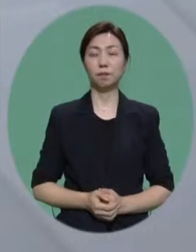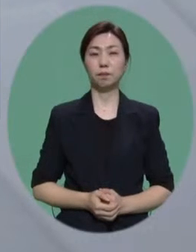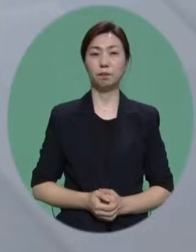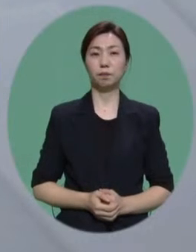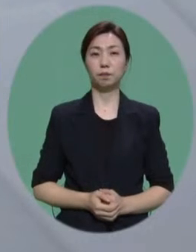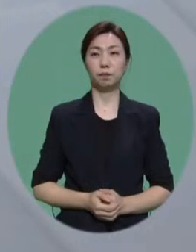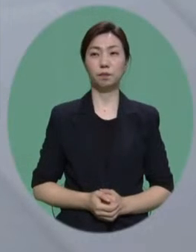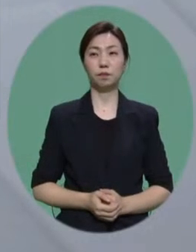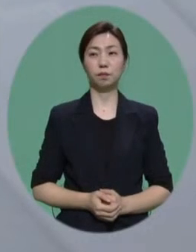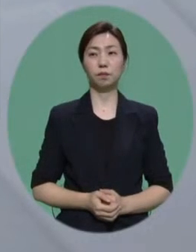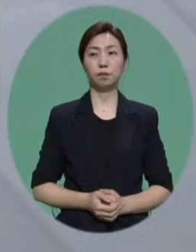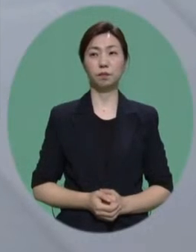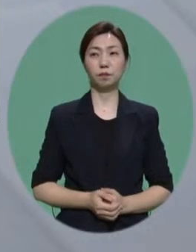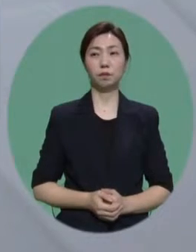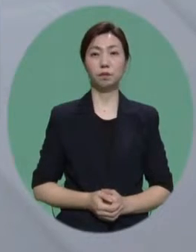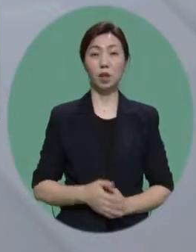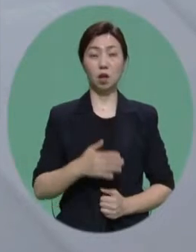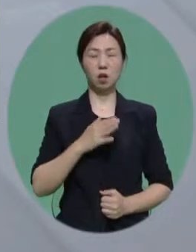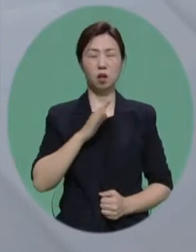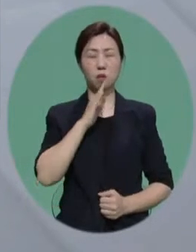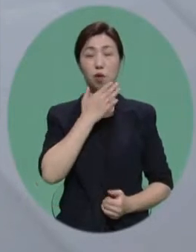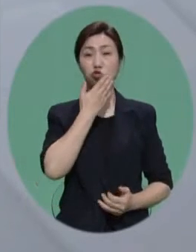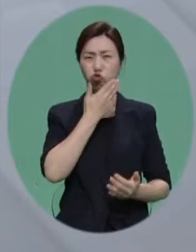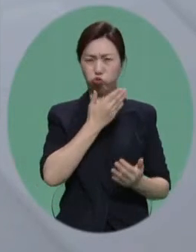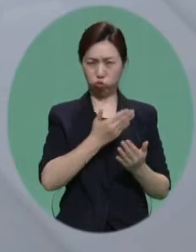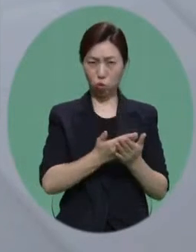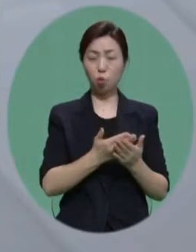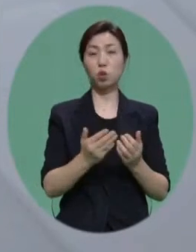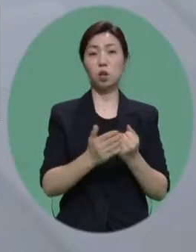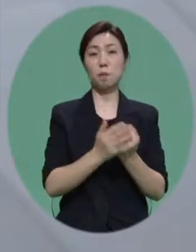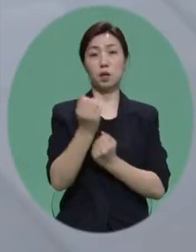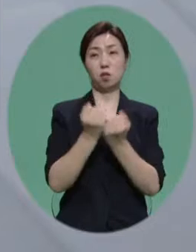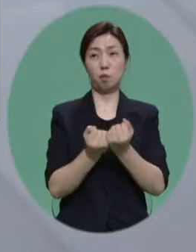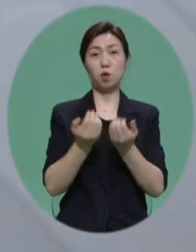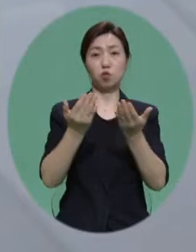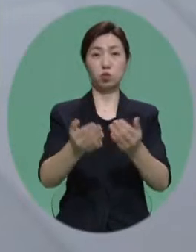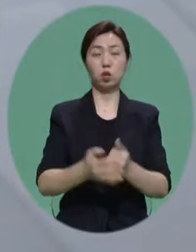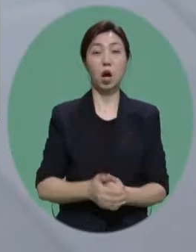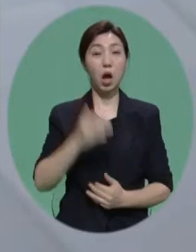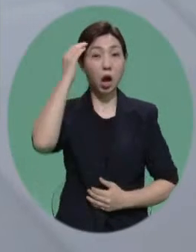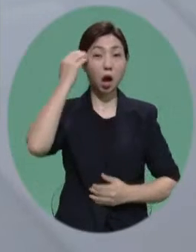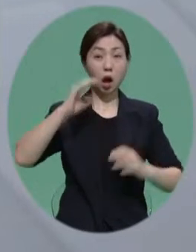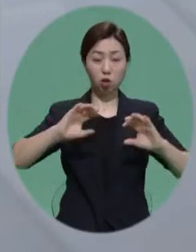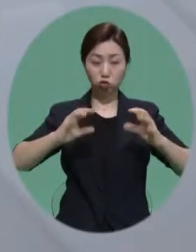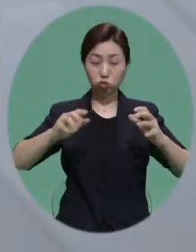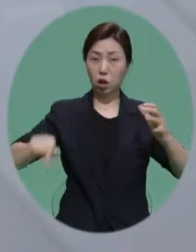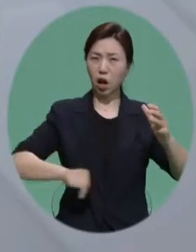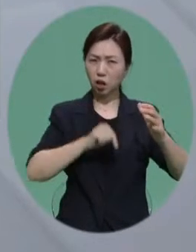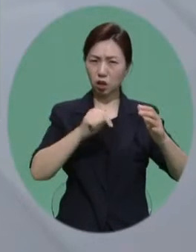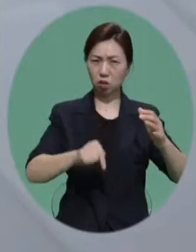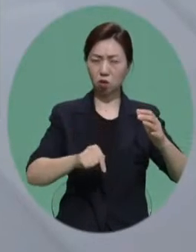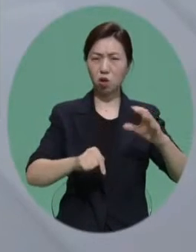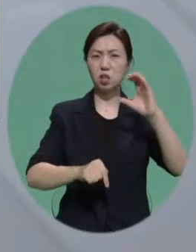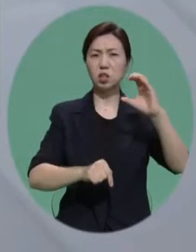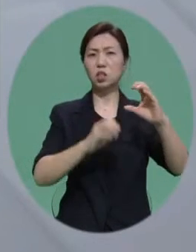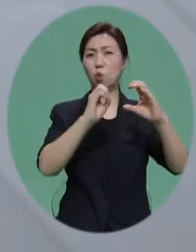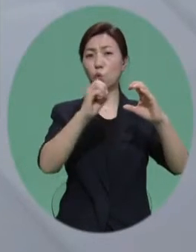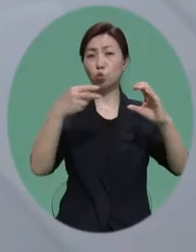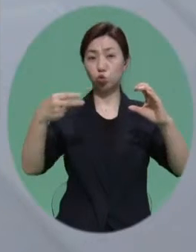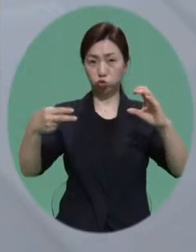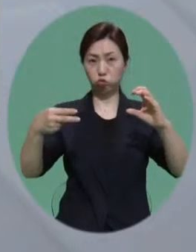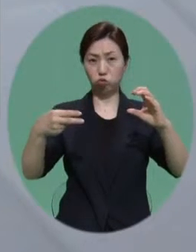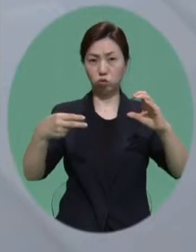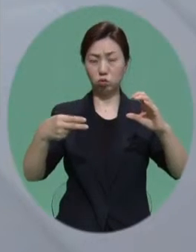네 정말로 중요한 거라고 말씀 드리는 겁니다 사실 우리나라에서 어 가장 많은 co2 를 생산하는